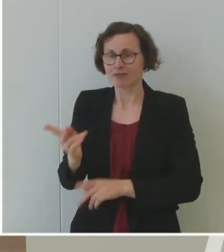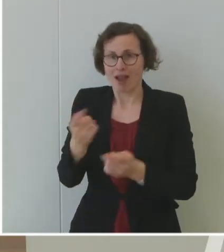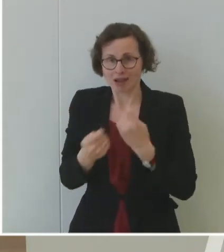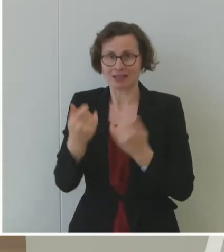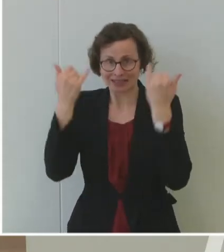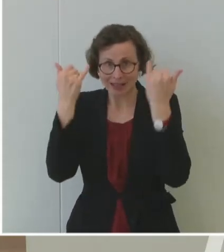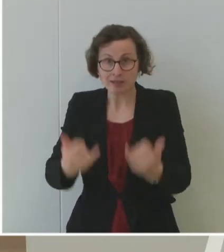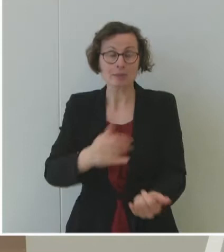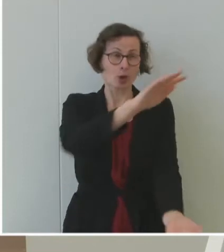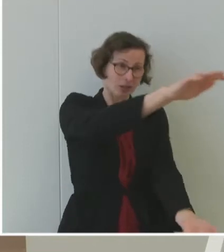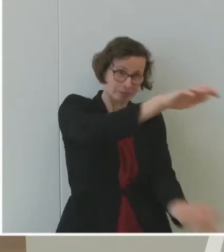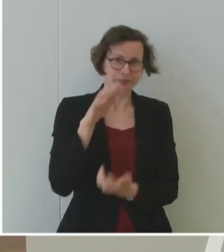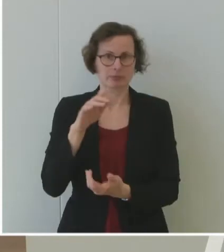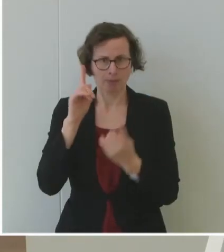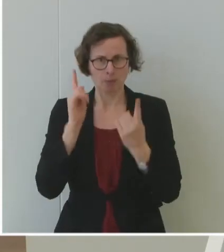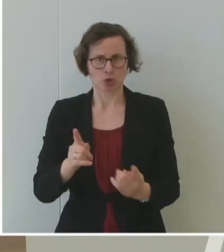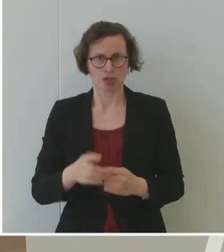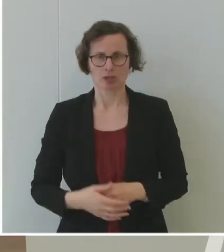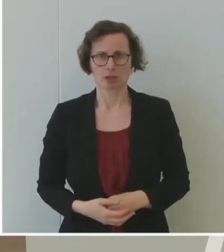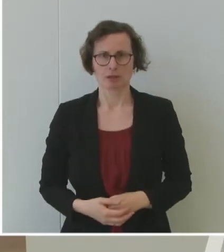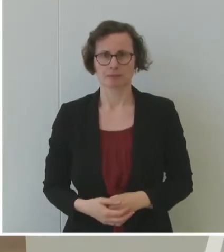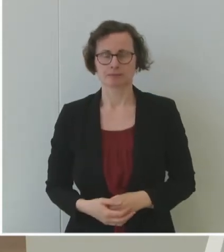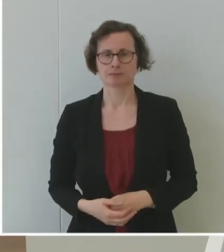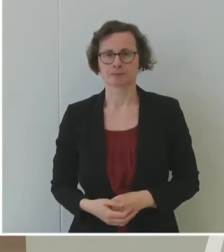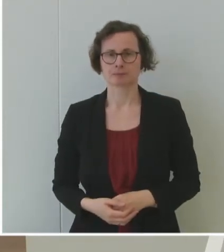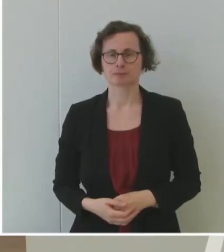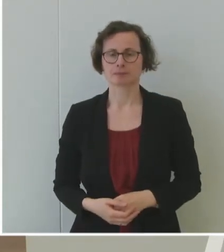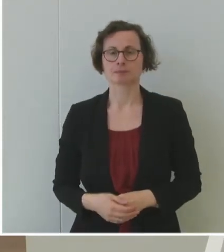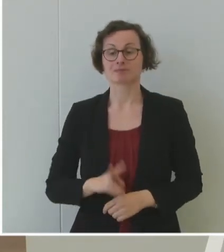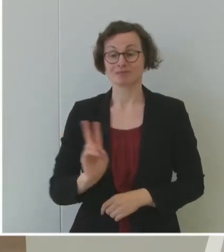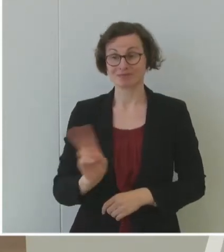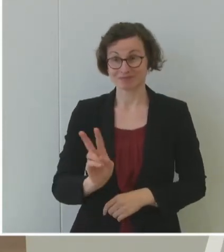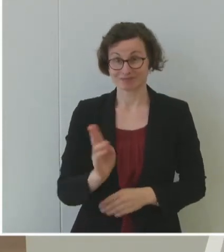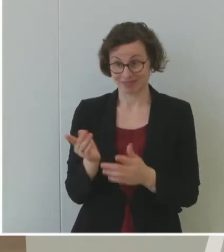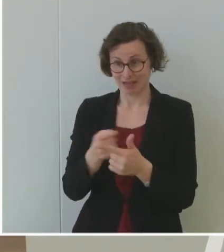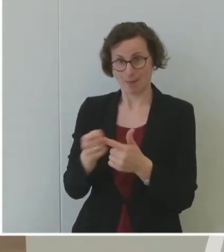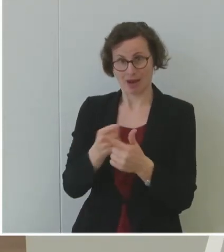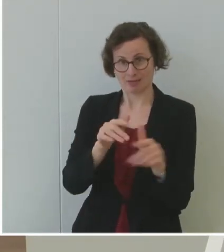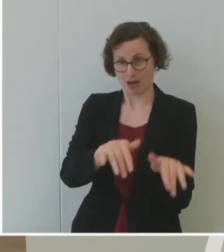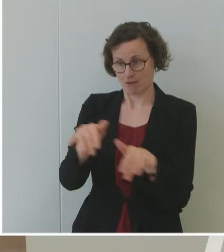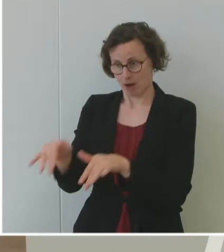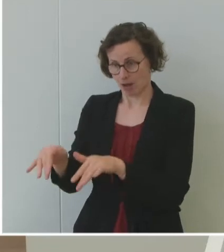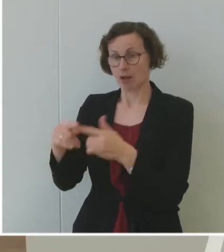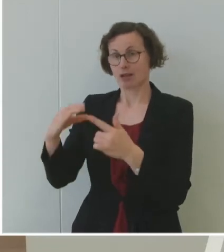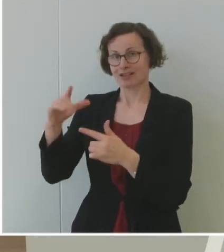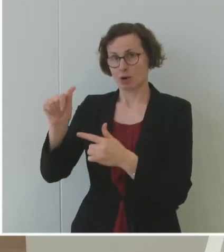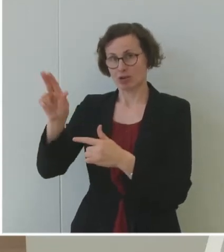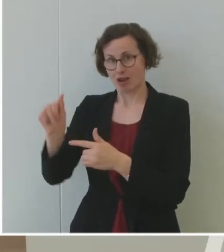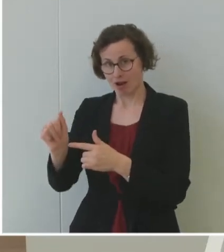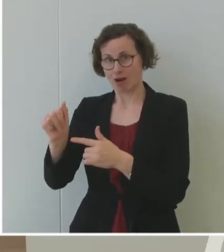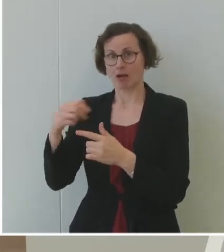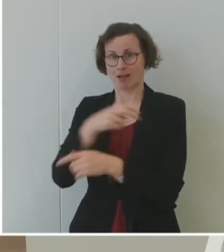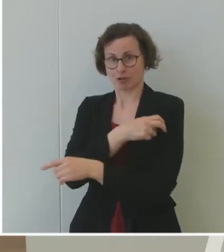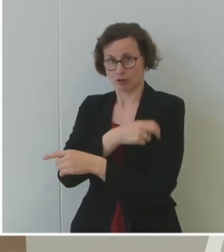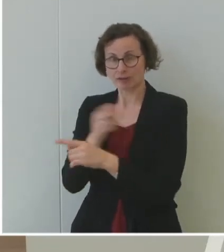auch über Beschlagnahmung reden. Alle die beiden, Claudia, die Krankenschwester und auch